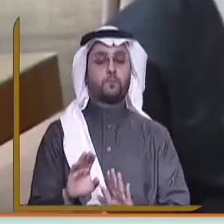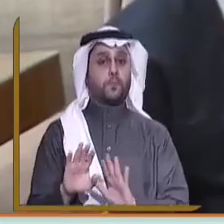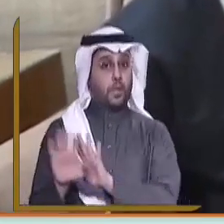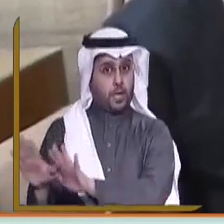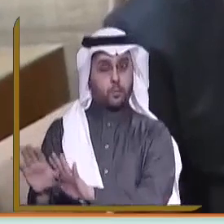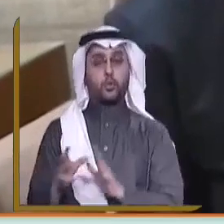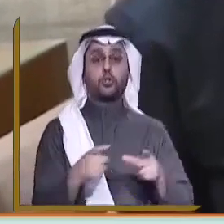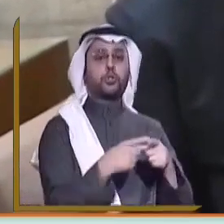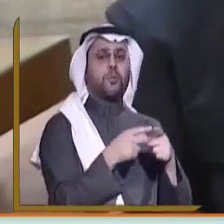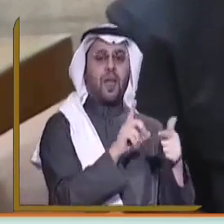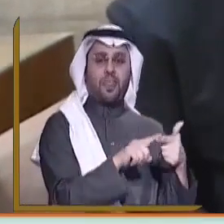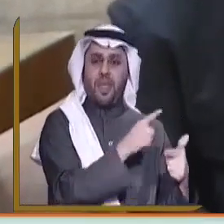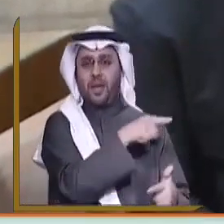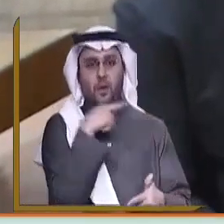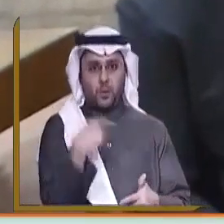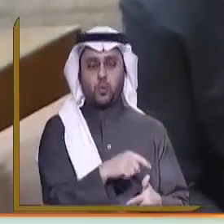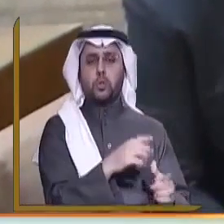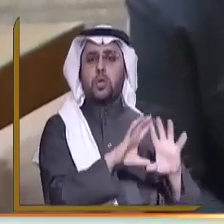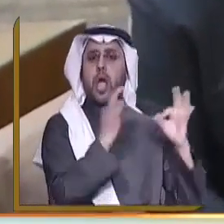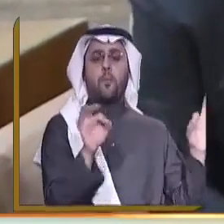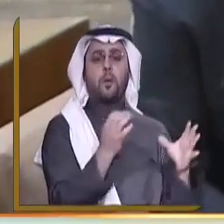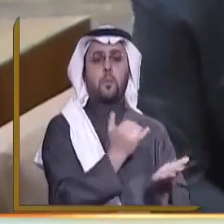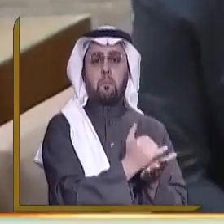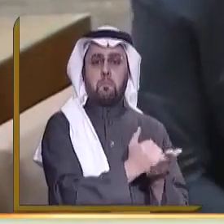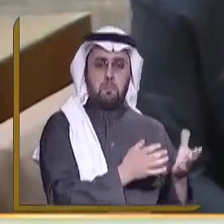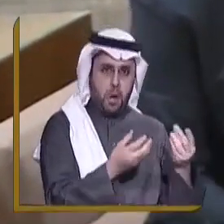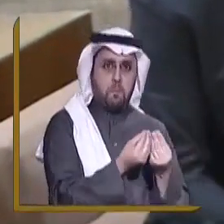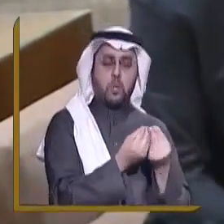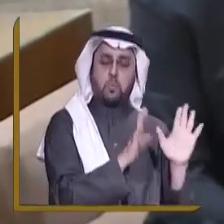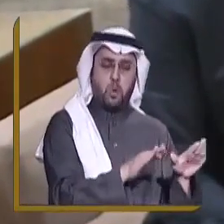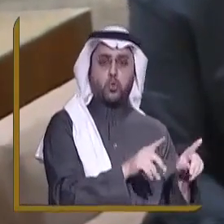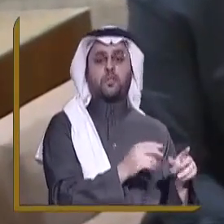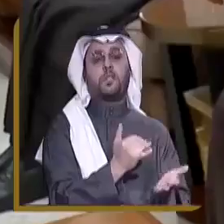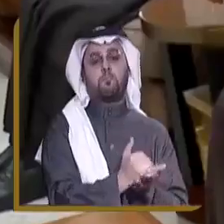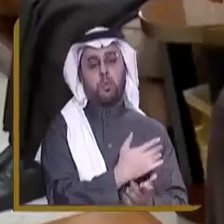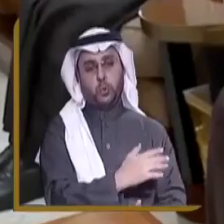فيما حضر من الجانب الروسي الوفد المرافق لرئيس مجلس الدوم